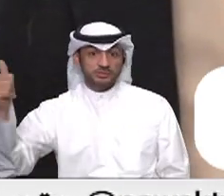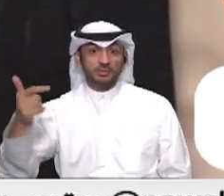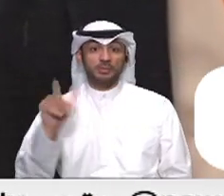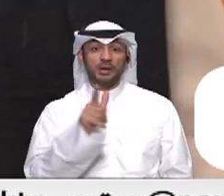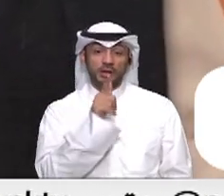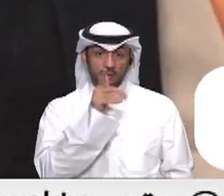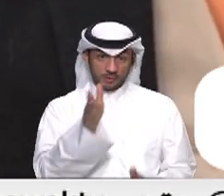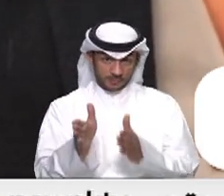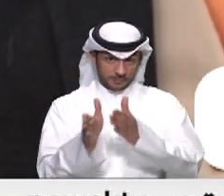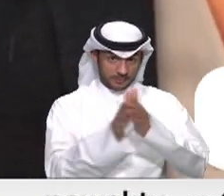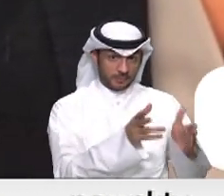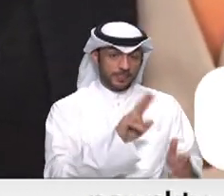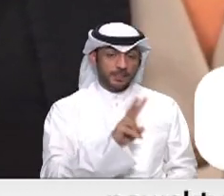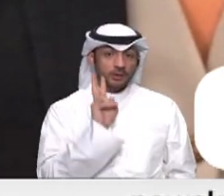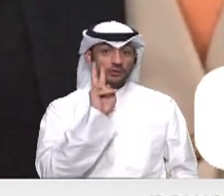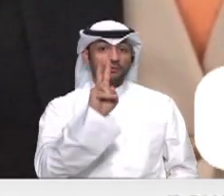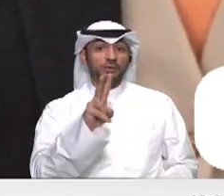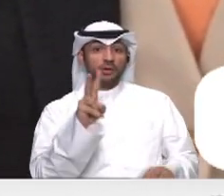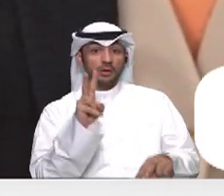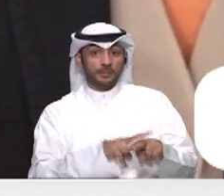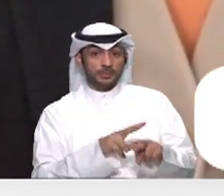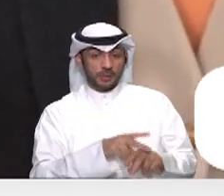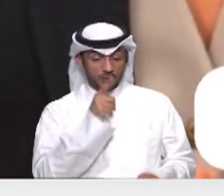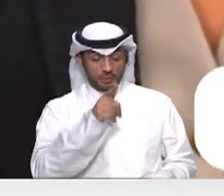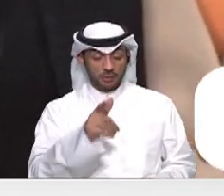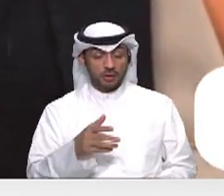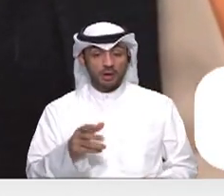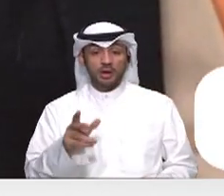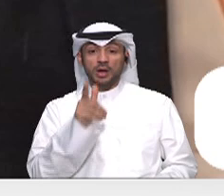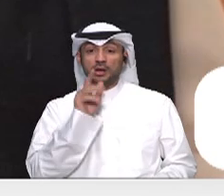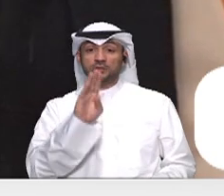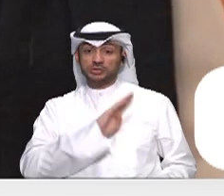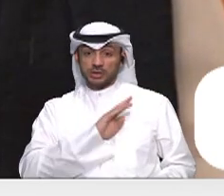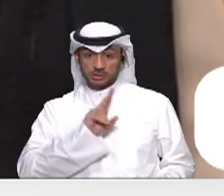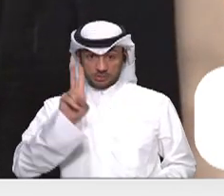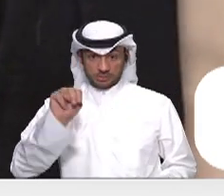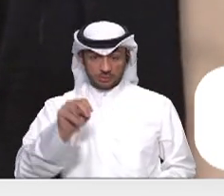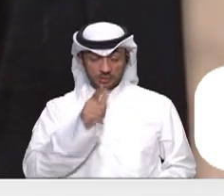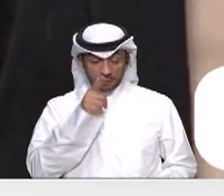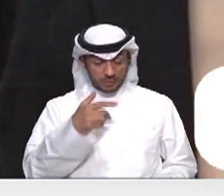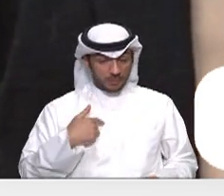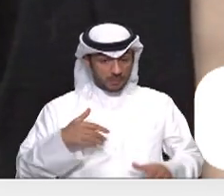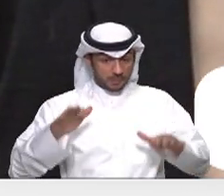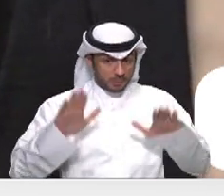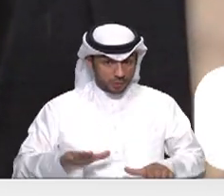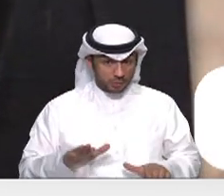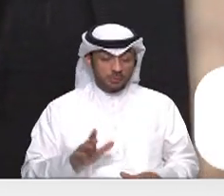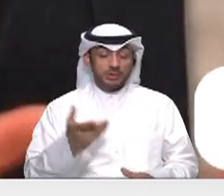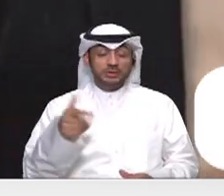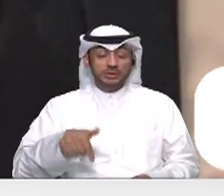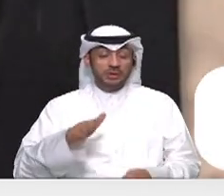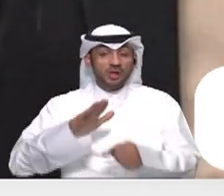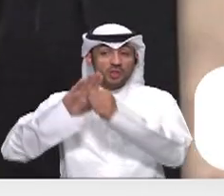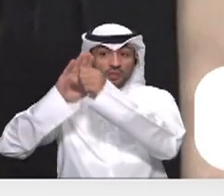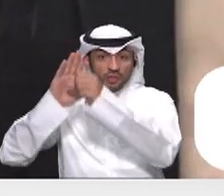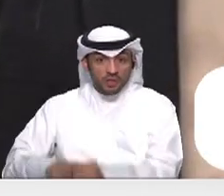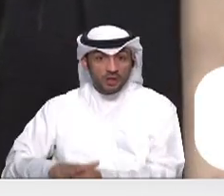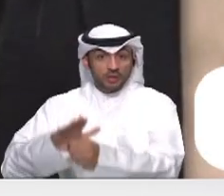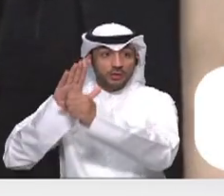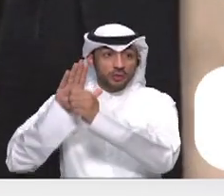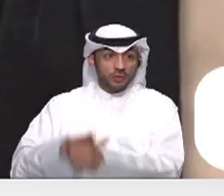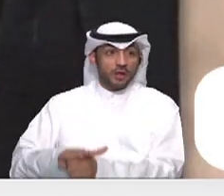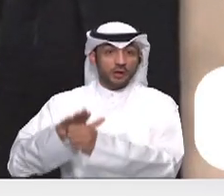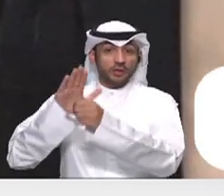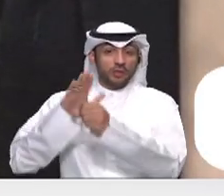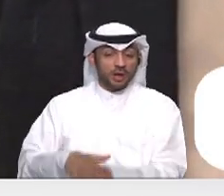هناك تمسك بأن تبقى قوات اليونيفيل، ولكن يبقى الضغط كبيرا عليها، وما ترجم من